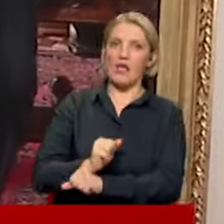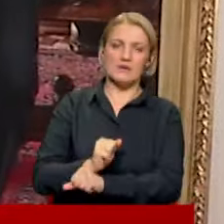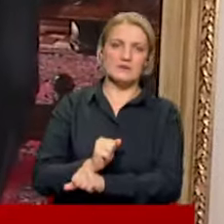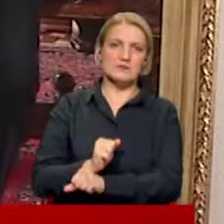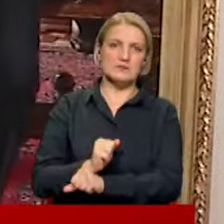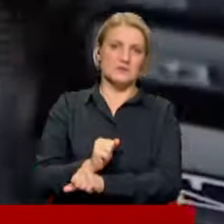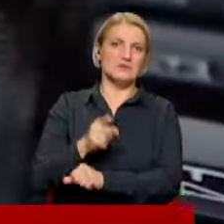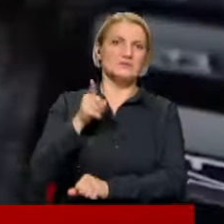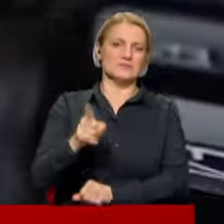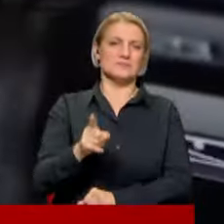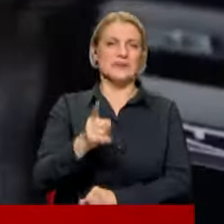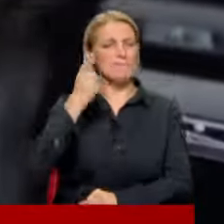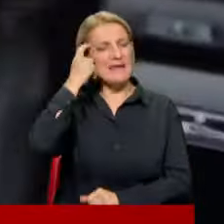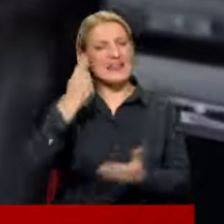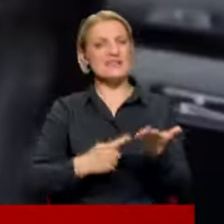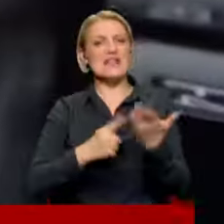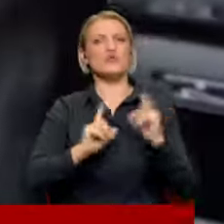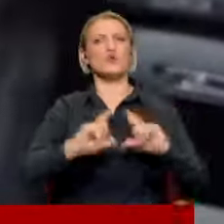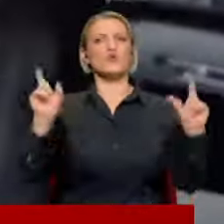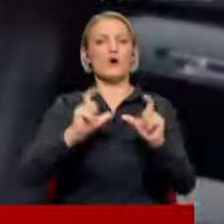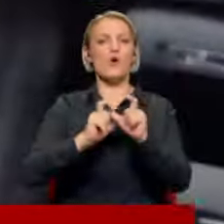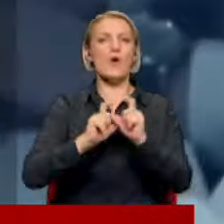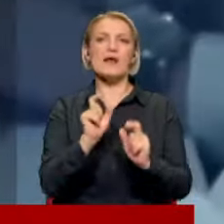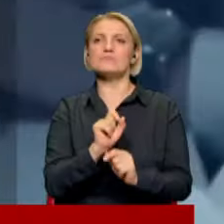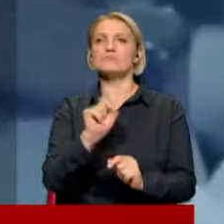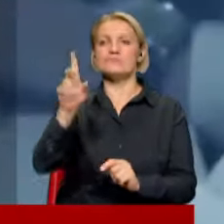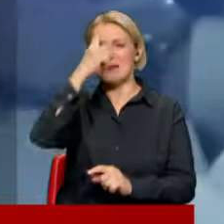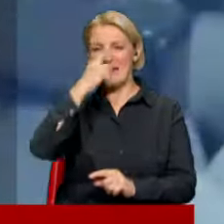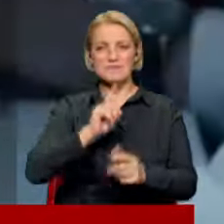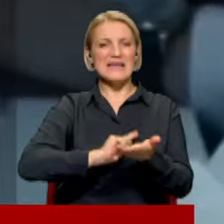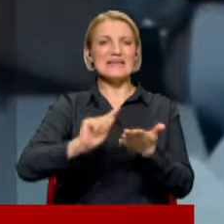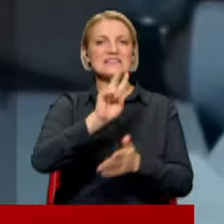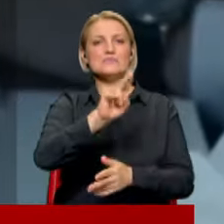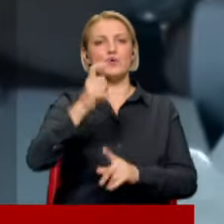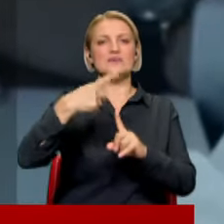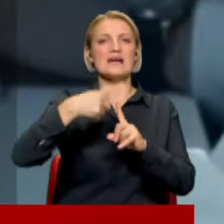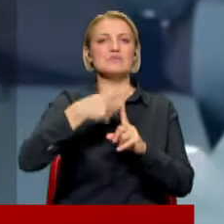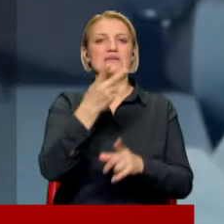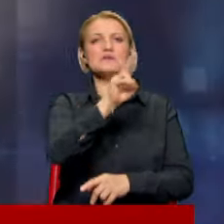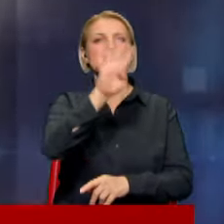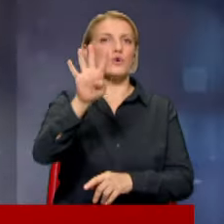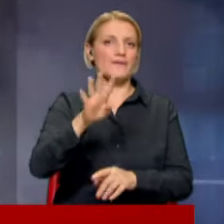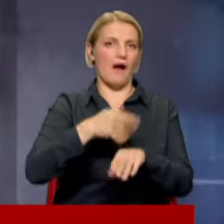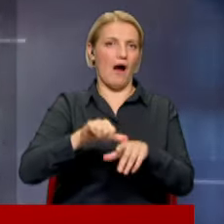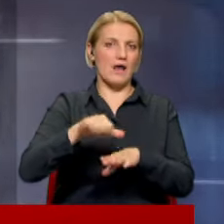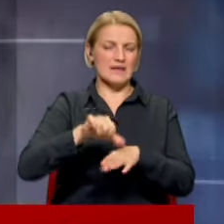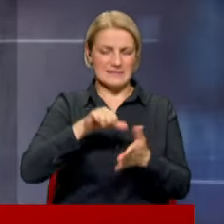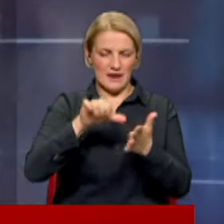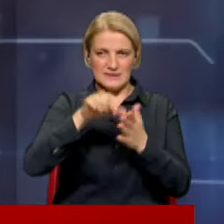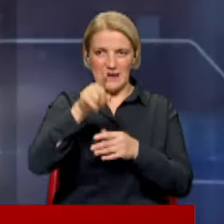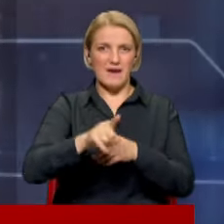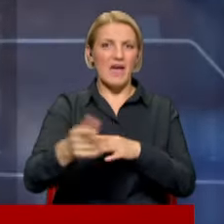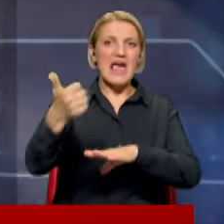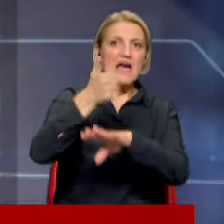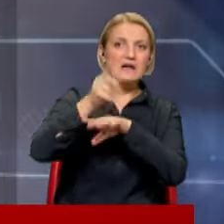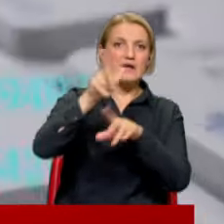adeta bir işaret bilgi teknolojileri kurumundan Google'a gönderilen resmi yazı 29 Temmuz 2024 tarihli iktidar cephesinden bir